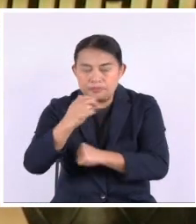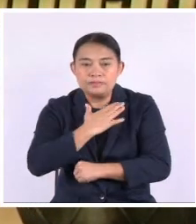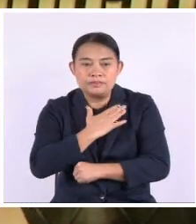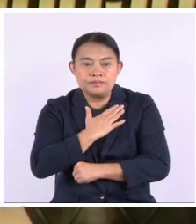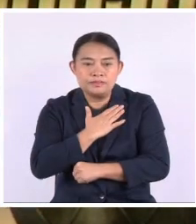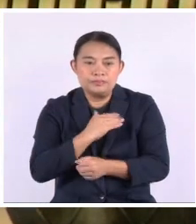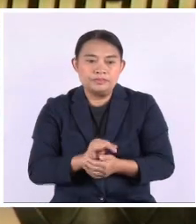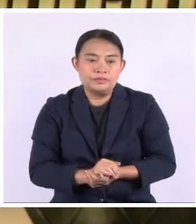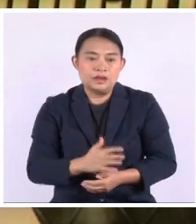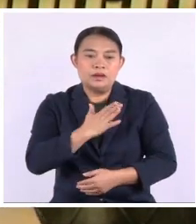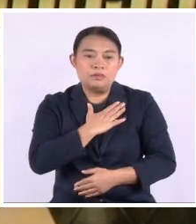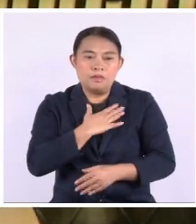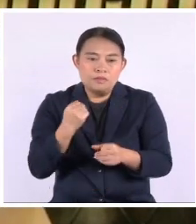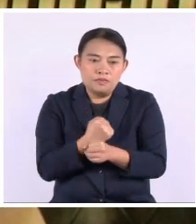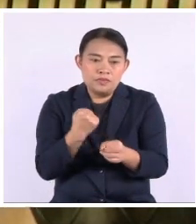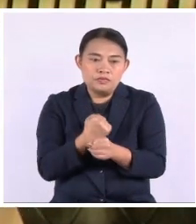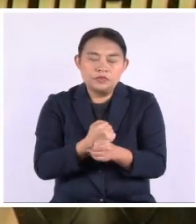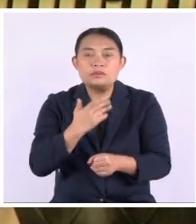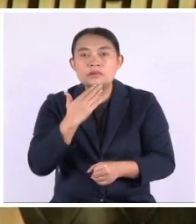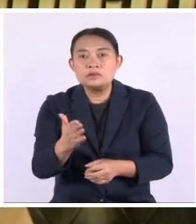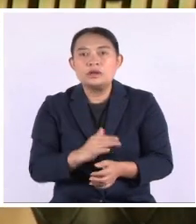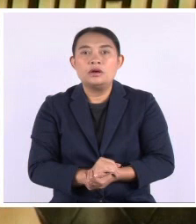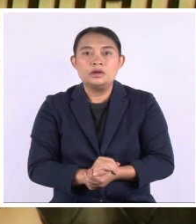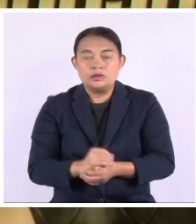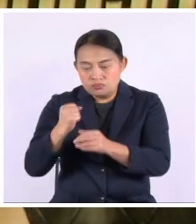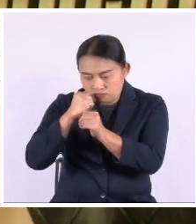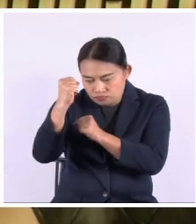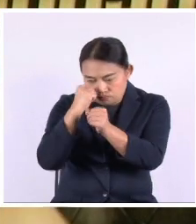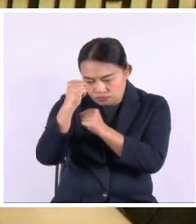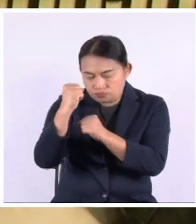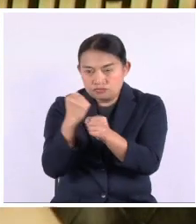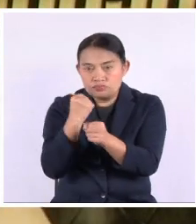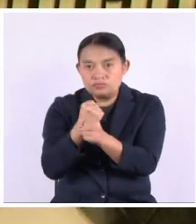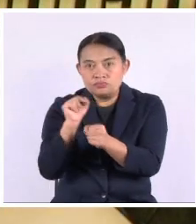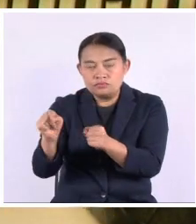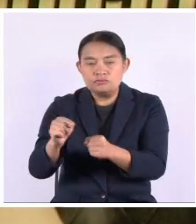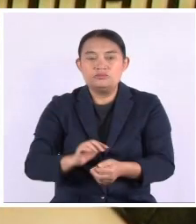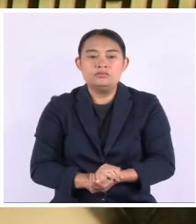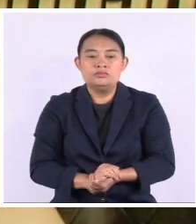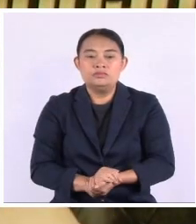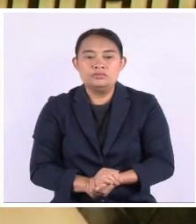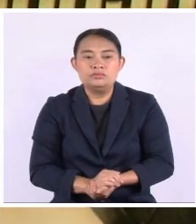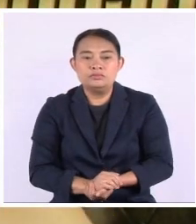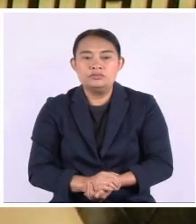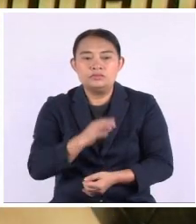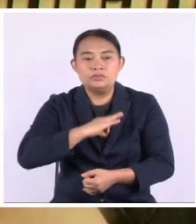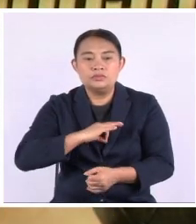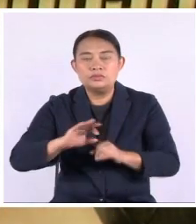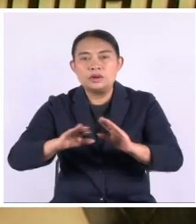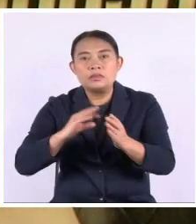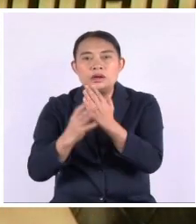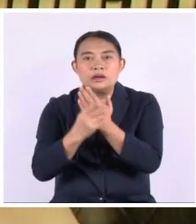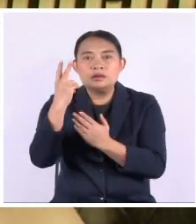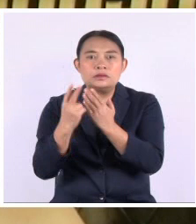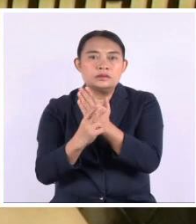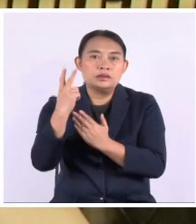ผมซ้อมผมทำร่างกายมาโดยตลอดครับแล้วผมก็ผมเองก็รู้สึกหวาดเสียวเมื่อโค้งสุดท้ายประมาณ 2 3สัปดาห์ที่ผ่าน